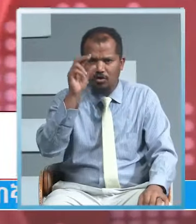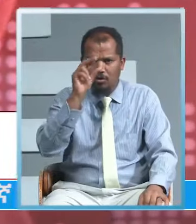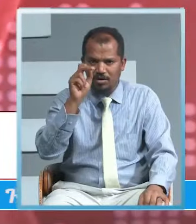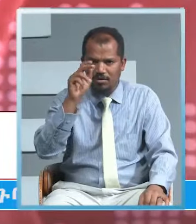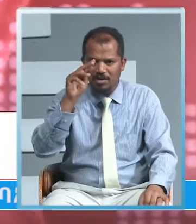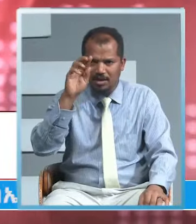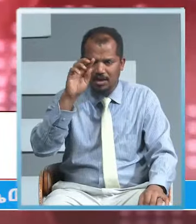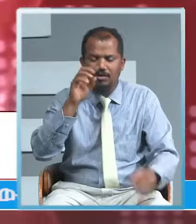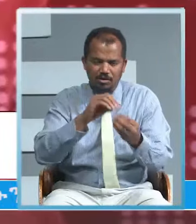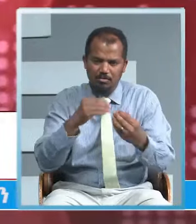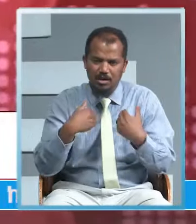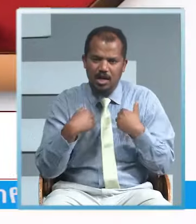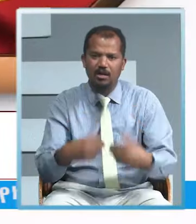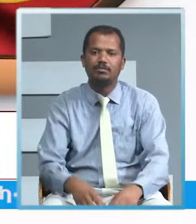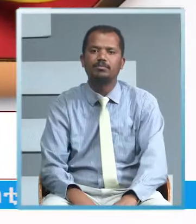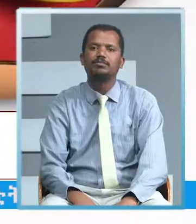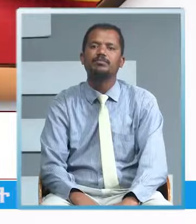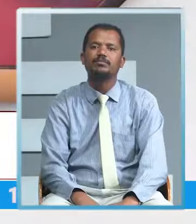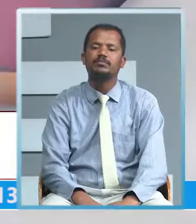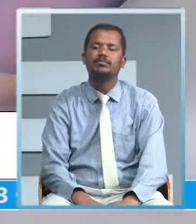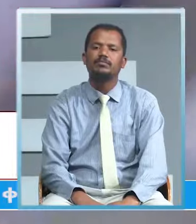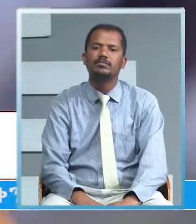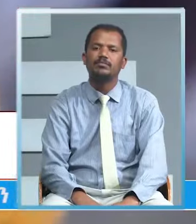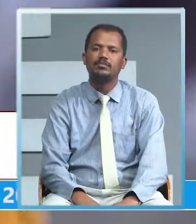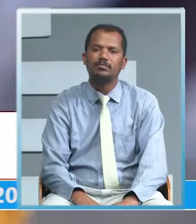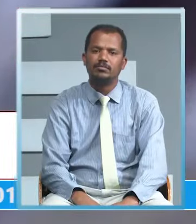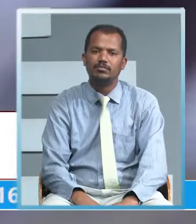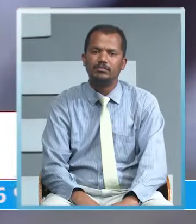ደመቀ ተጨማሪ አለው።